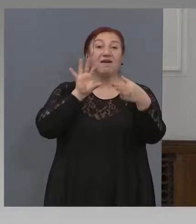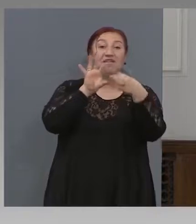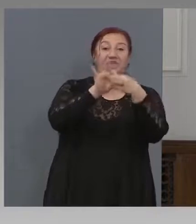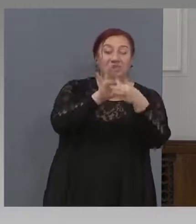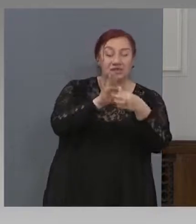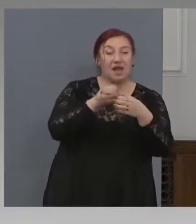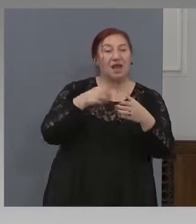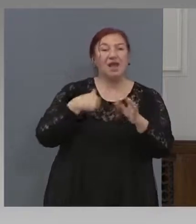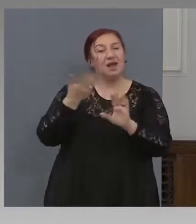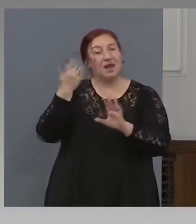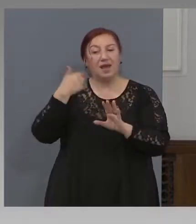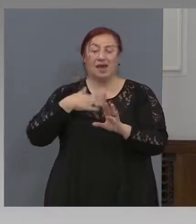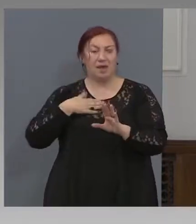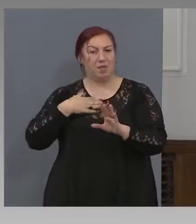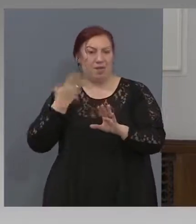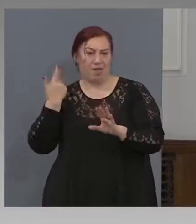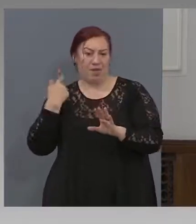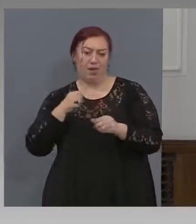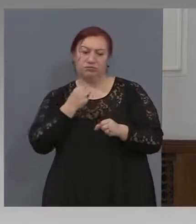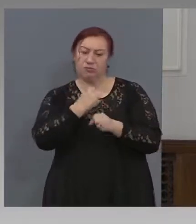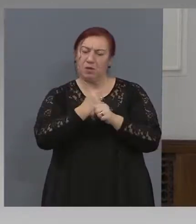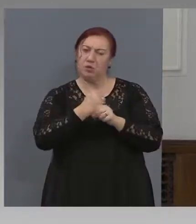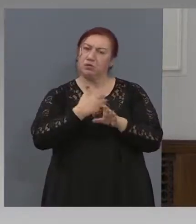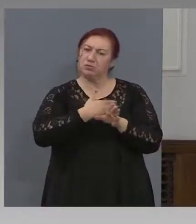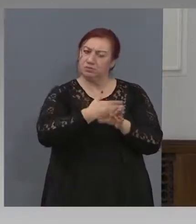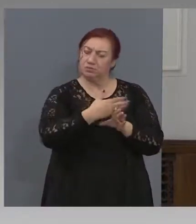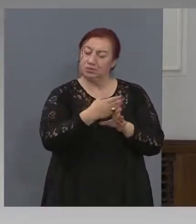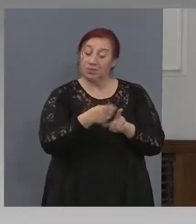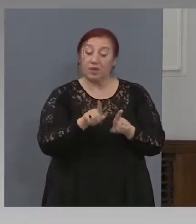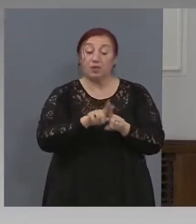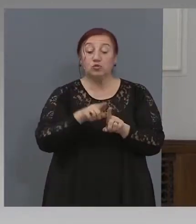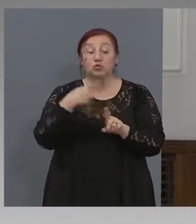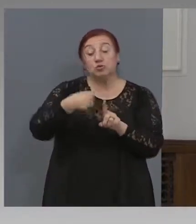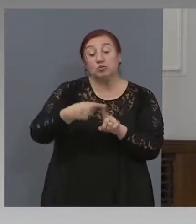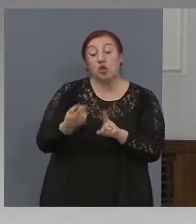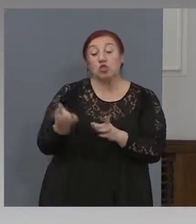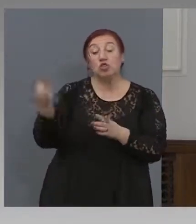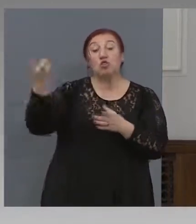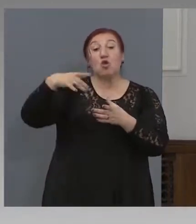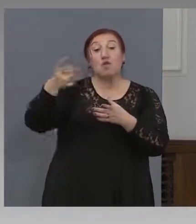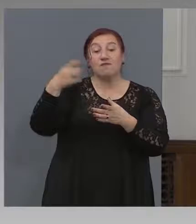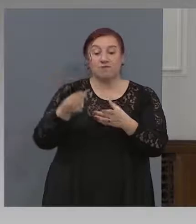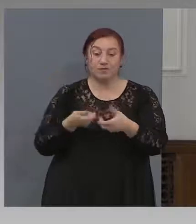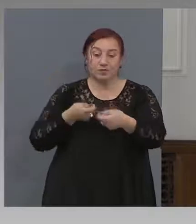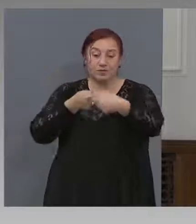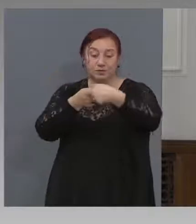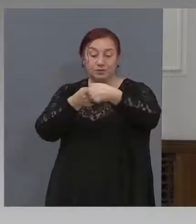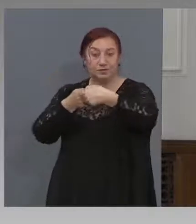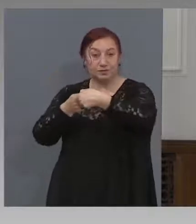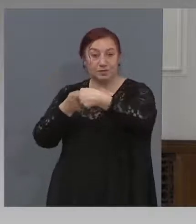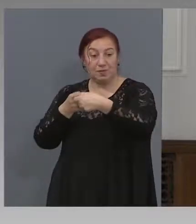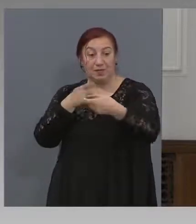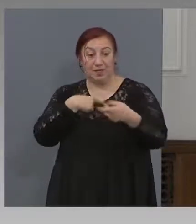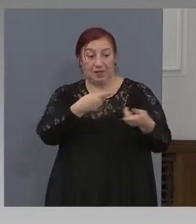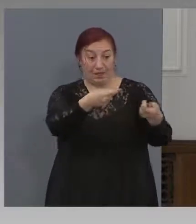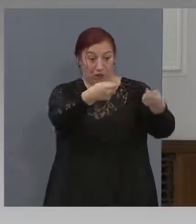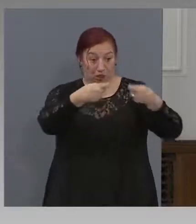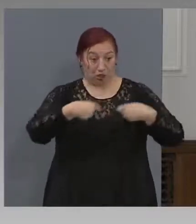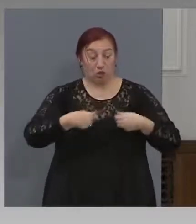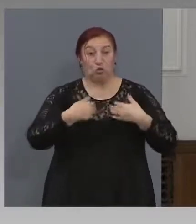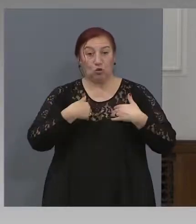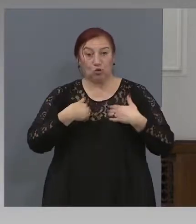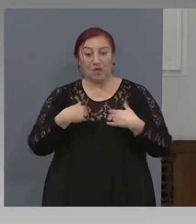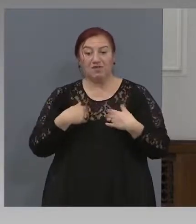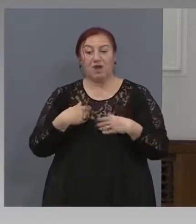вече работим, тъй като това е факт, и кои други биха могли да бъдат онези нови доставчици,